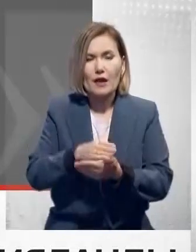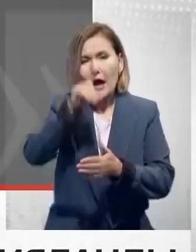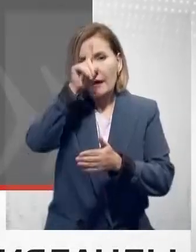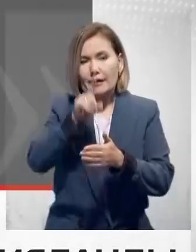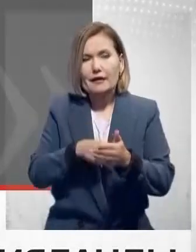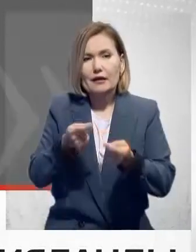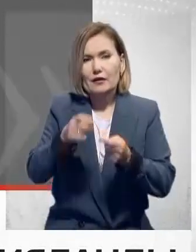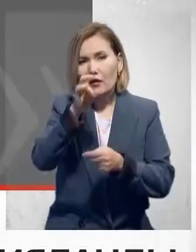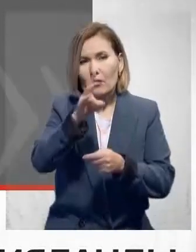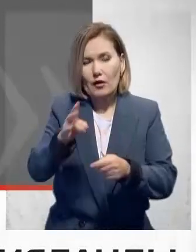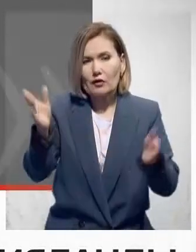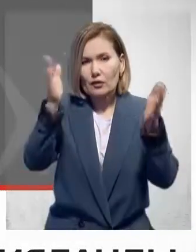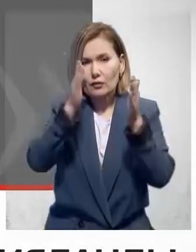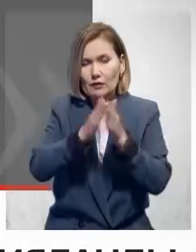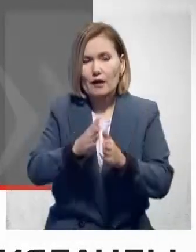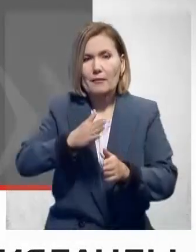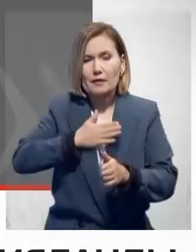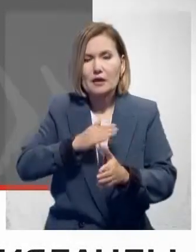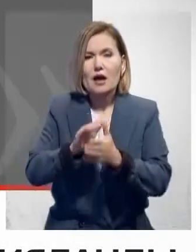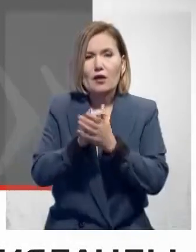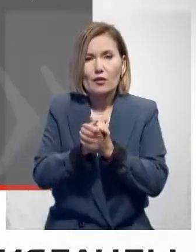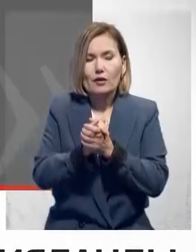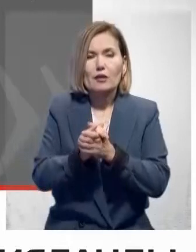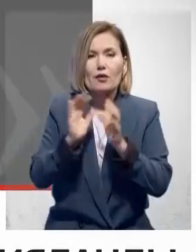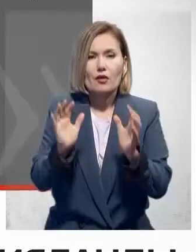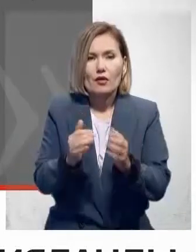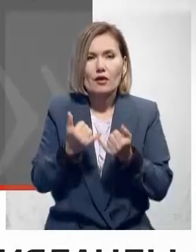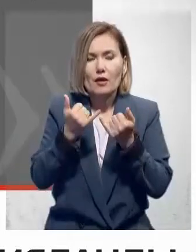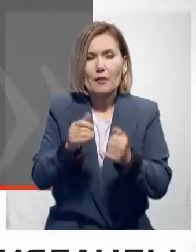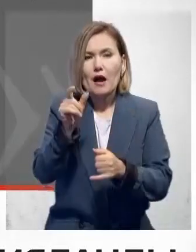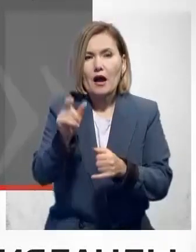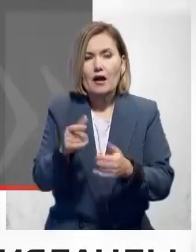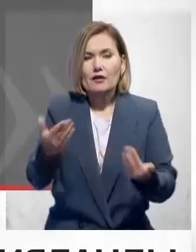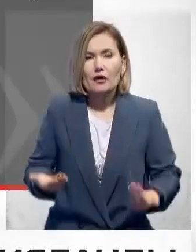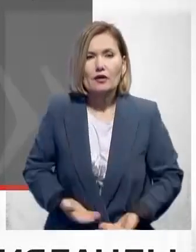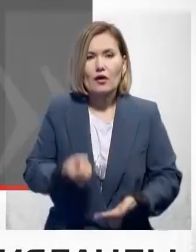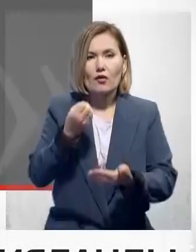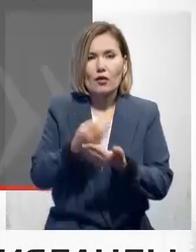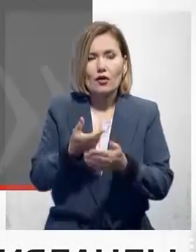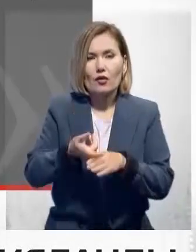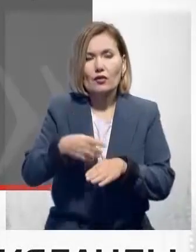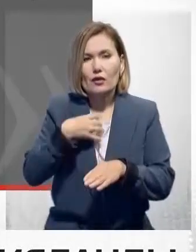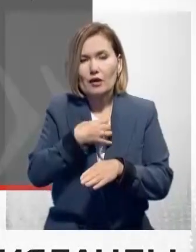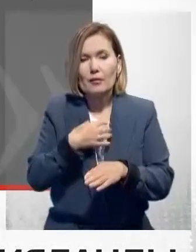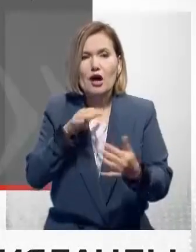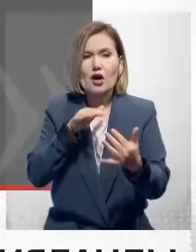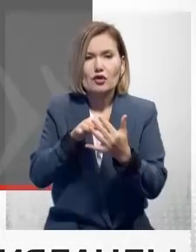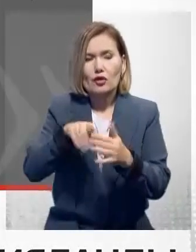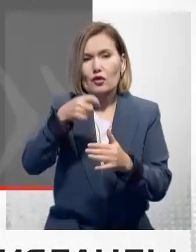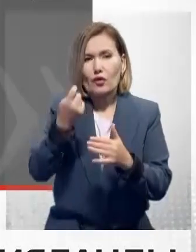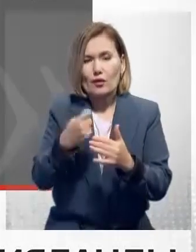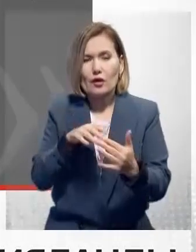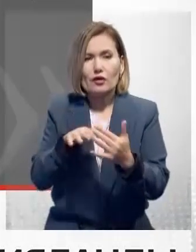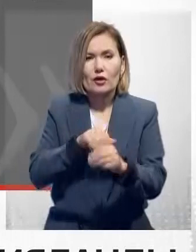істерге айтарлықтай ықпал ете алады. Жер бетіндегі барлық дінге ортақ ұстаным адам құндылығының маңызын арттыру, жойқын бақталастық пен араздықты